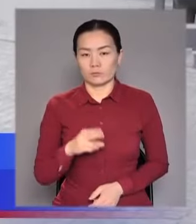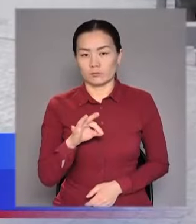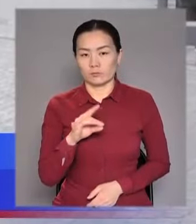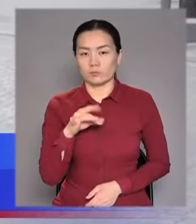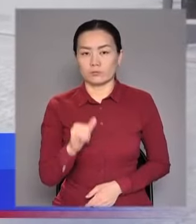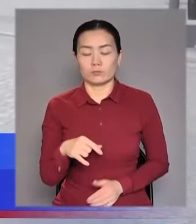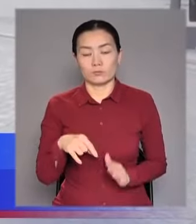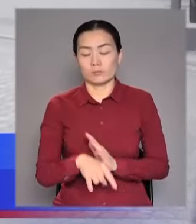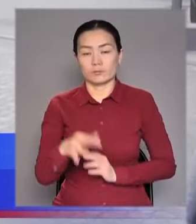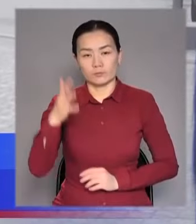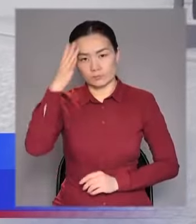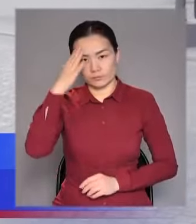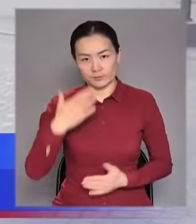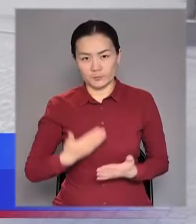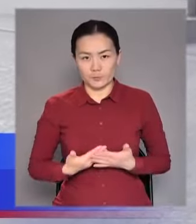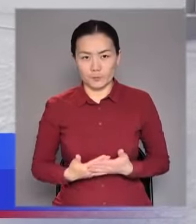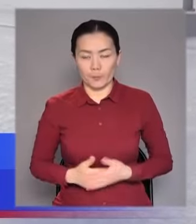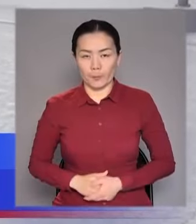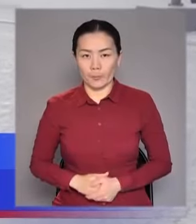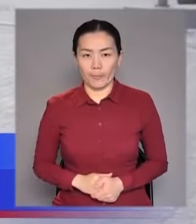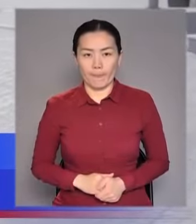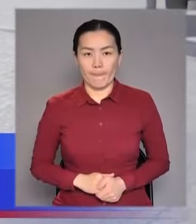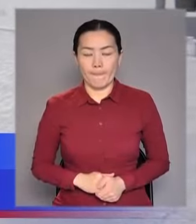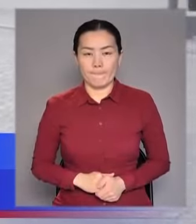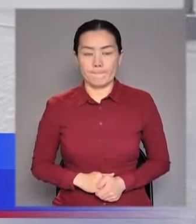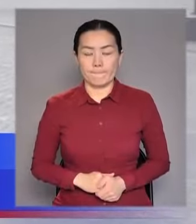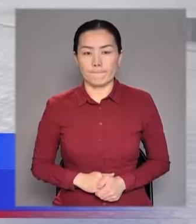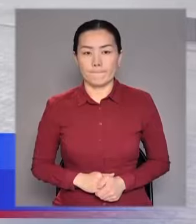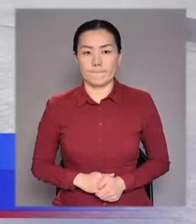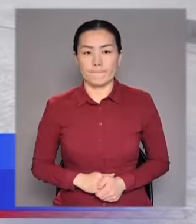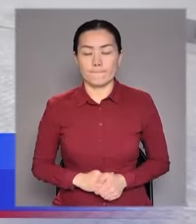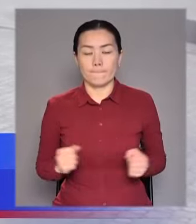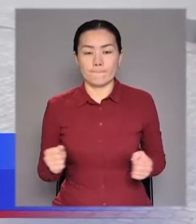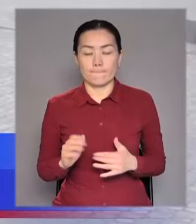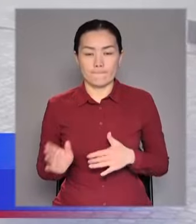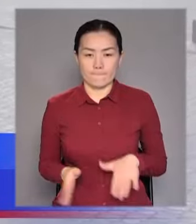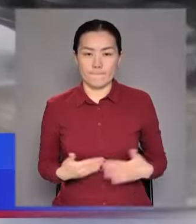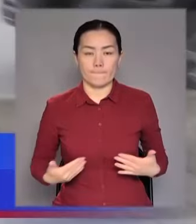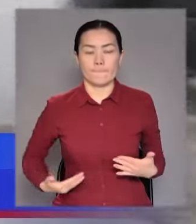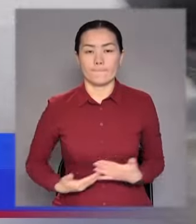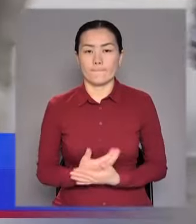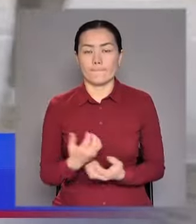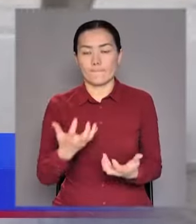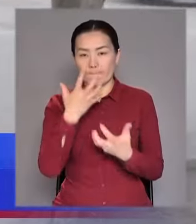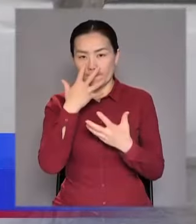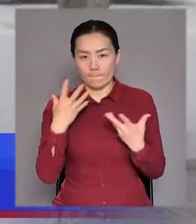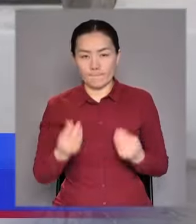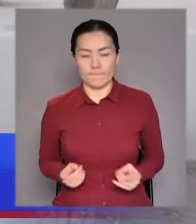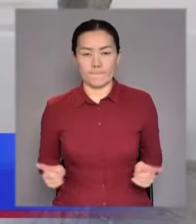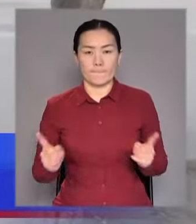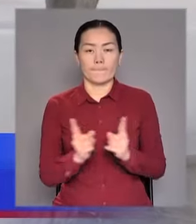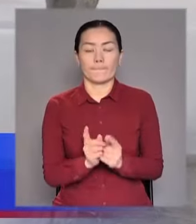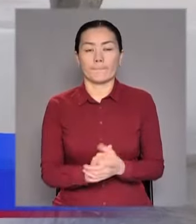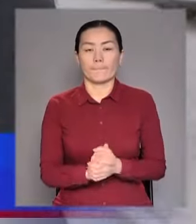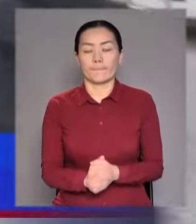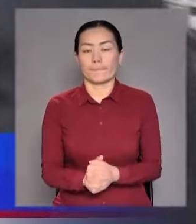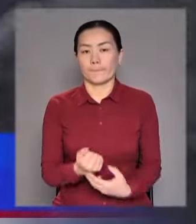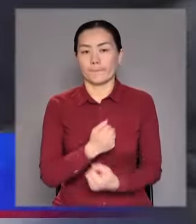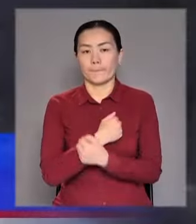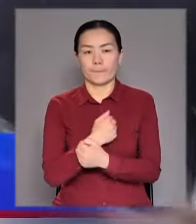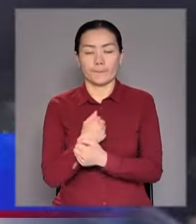қандай мақсатта тойланады ол негізі? Апа қысын аман шыққан үшін десе болады. Бір оның ағайыны досы жағдайын сұрап. Қандай мереке? 14-ші күні 14-ші